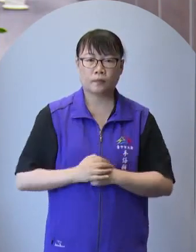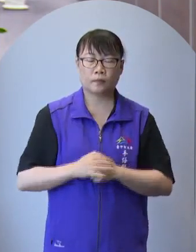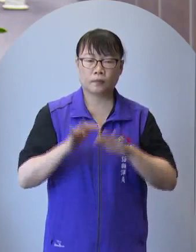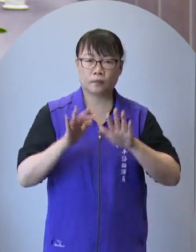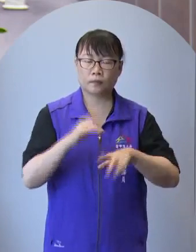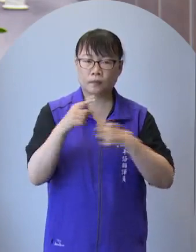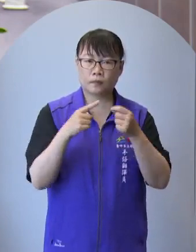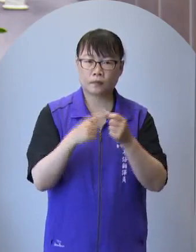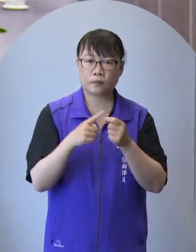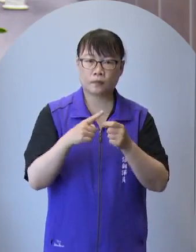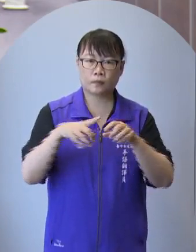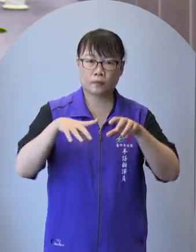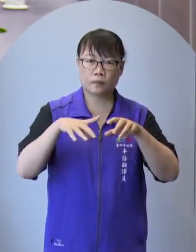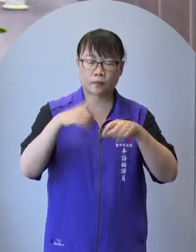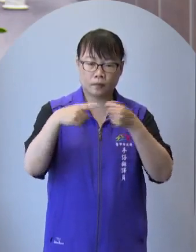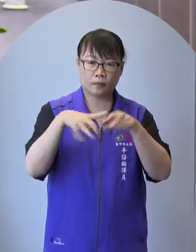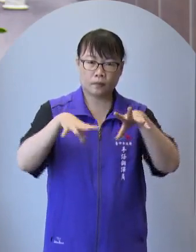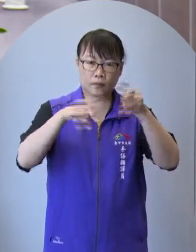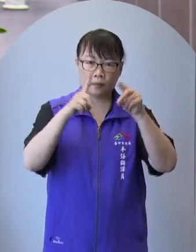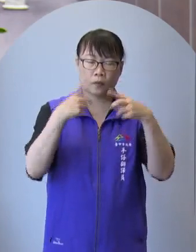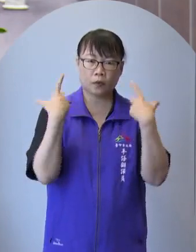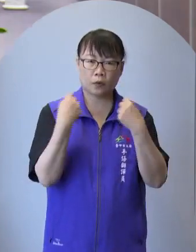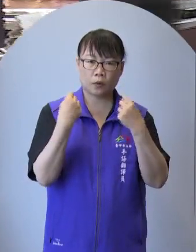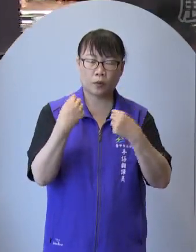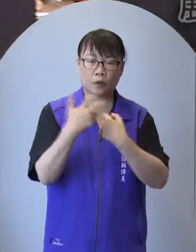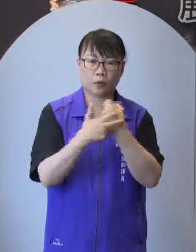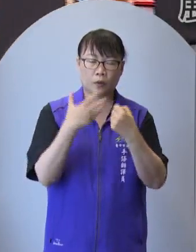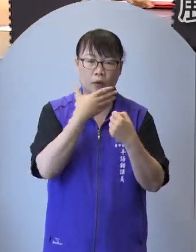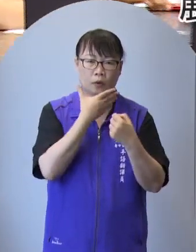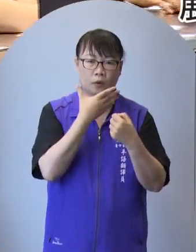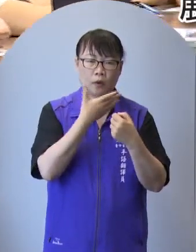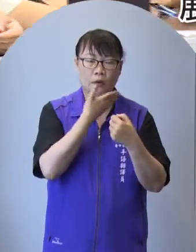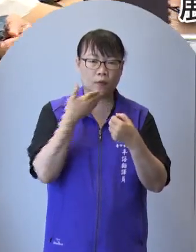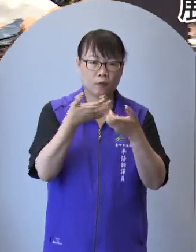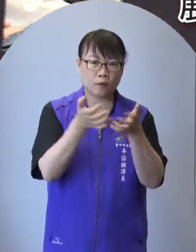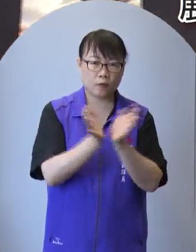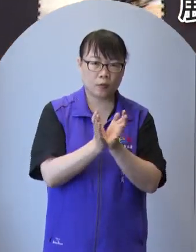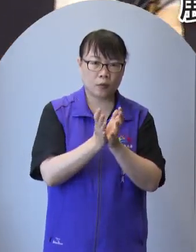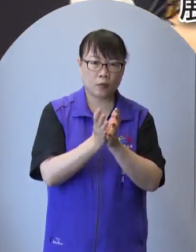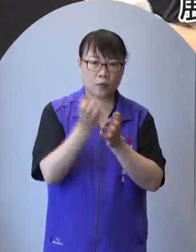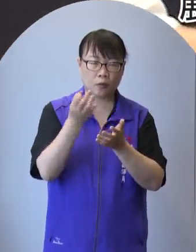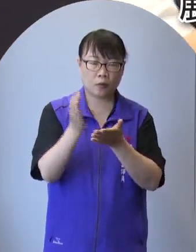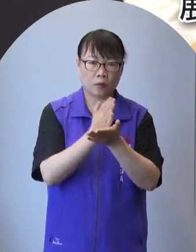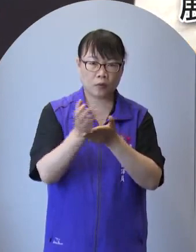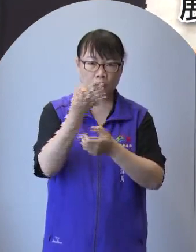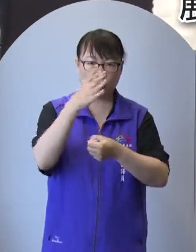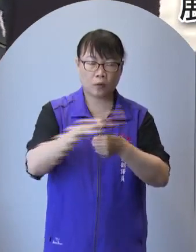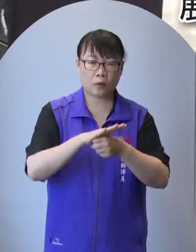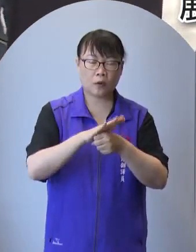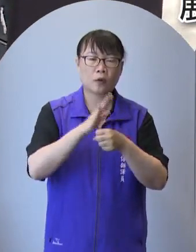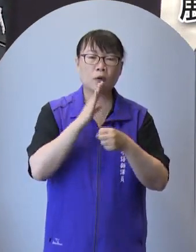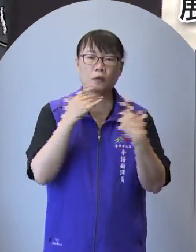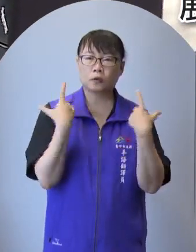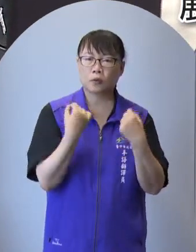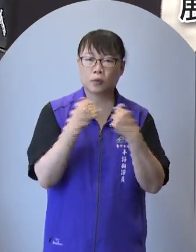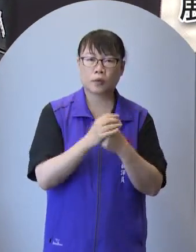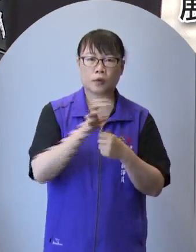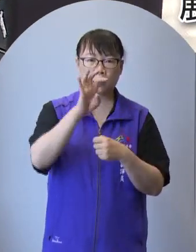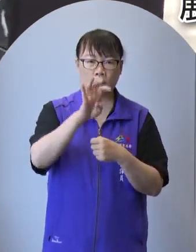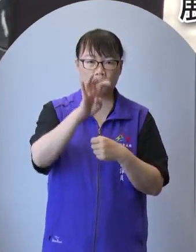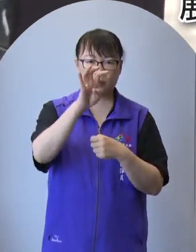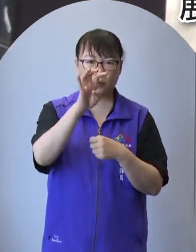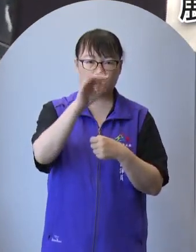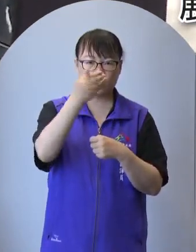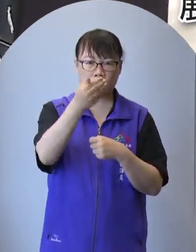们今年年初卫福部原来核定我们的这个长照的这个奖补助经费是49亿9，将近